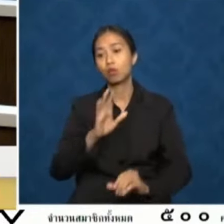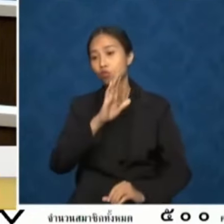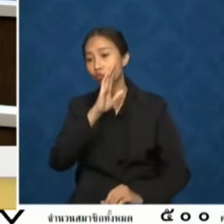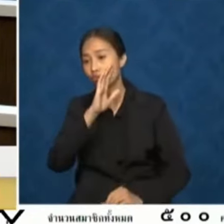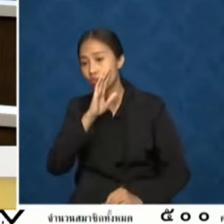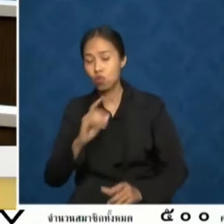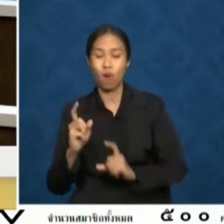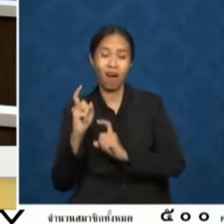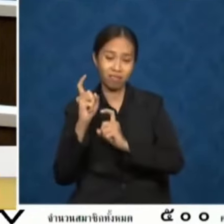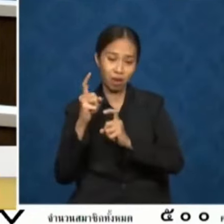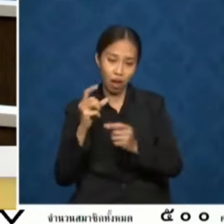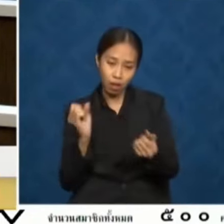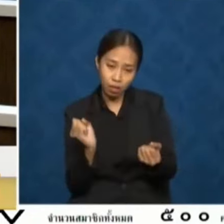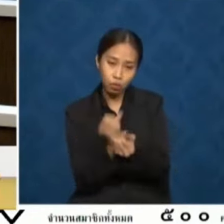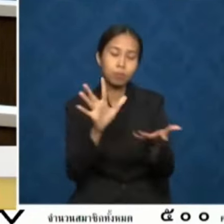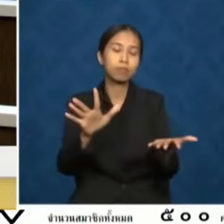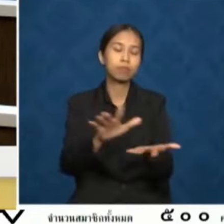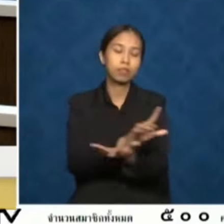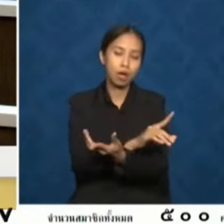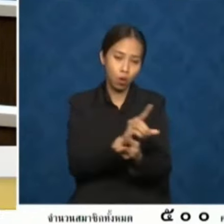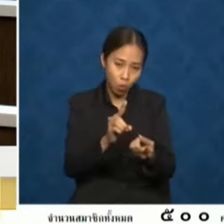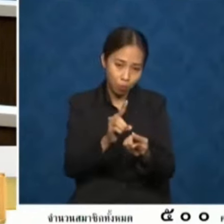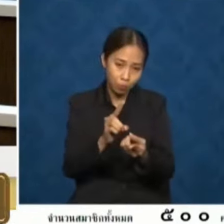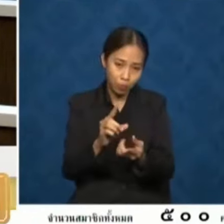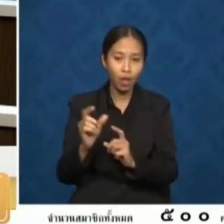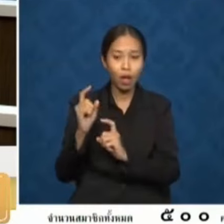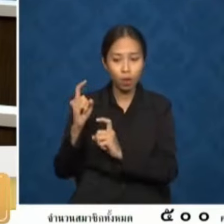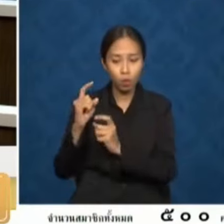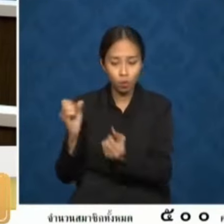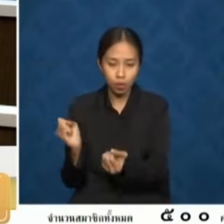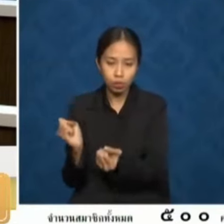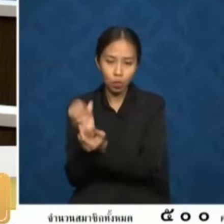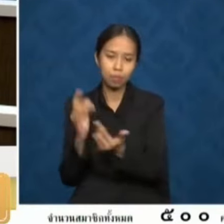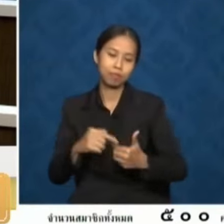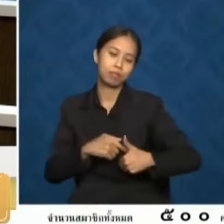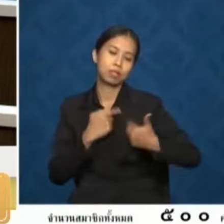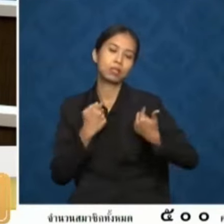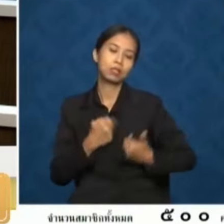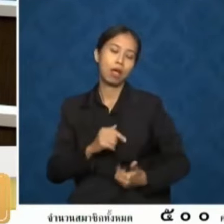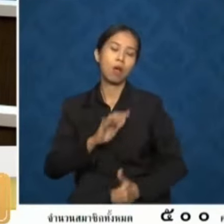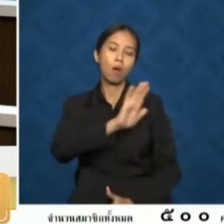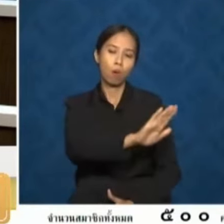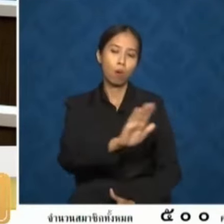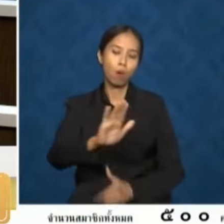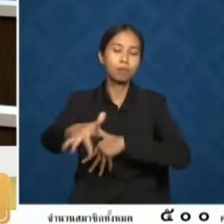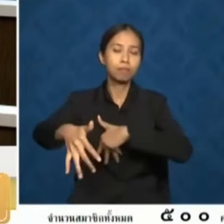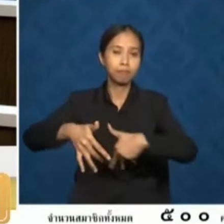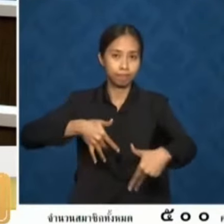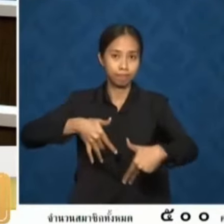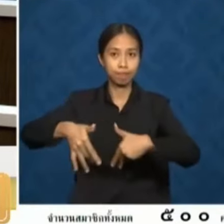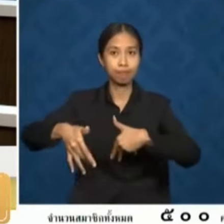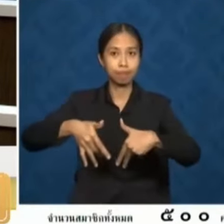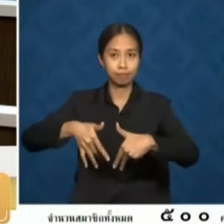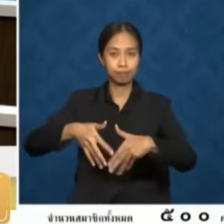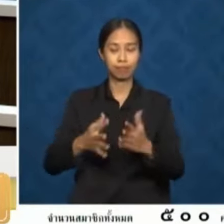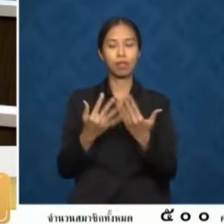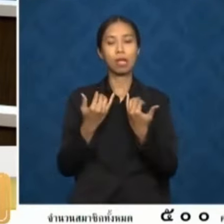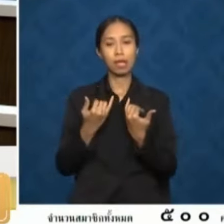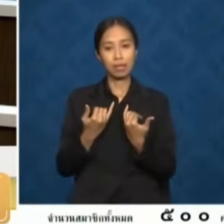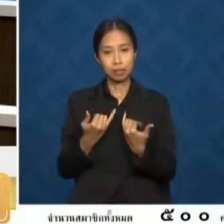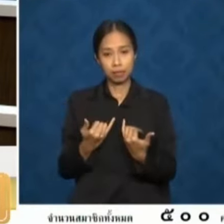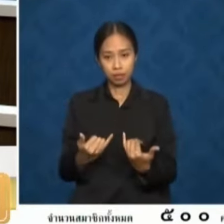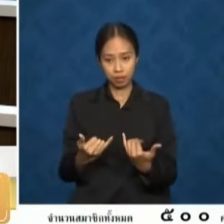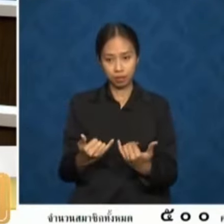มเป็นภัยที่กระทบต่อความรู้สึกและจิตใจของประชาชนและอย่างนี้จึงเป็นเรื่อง